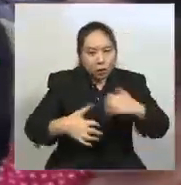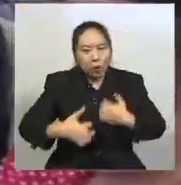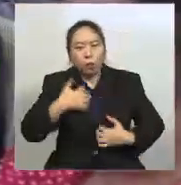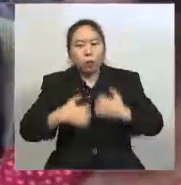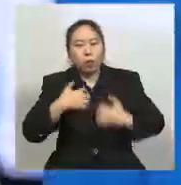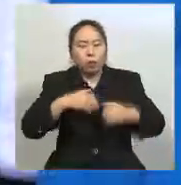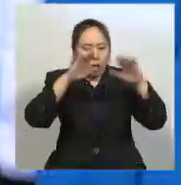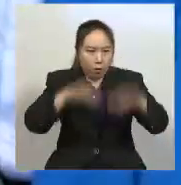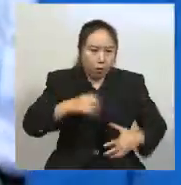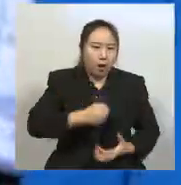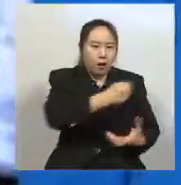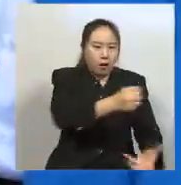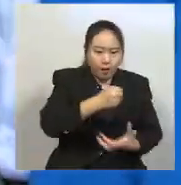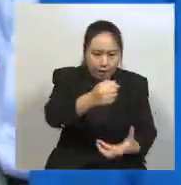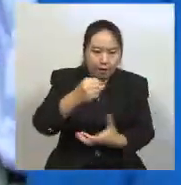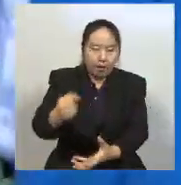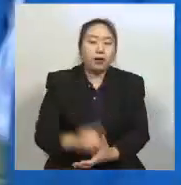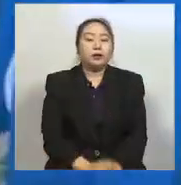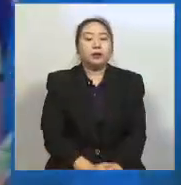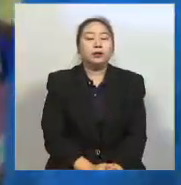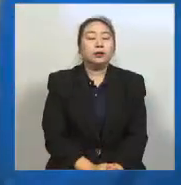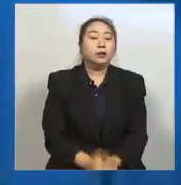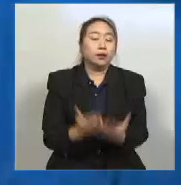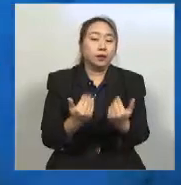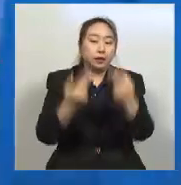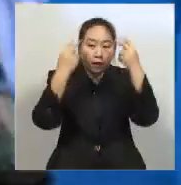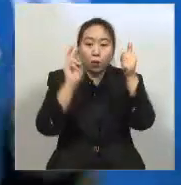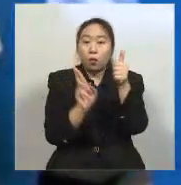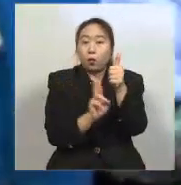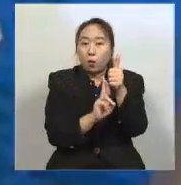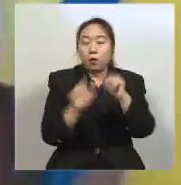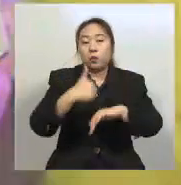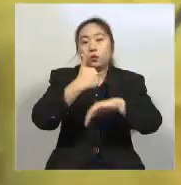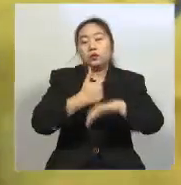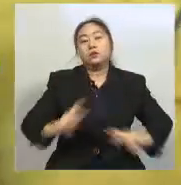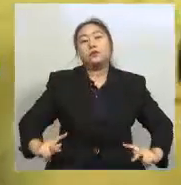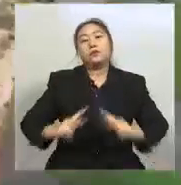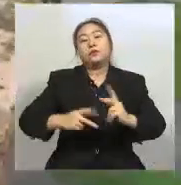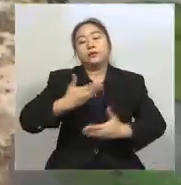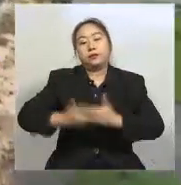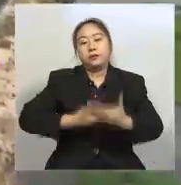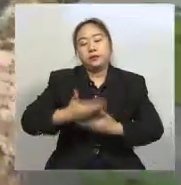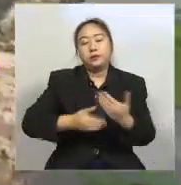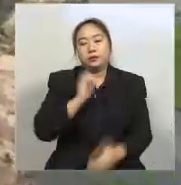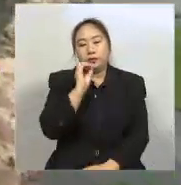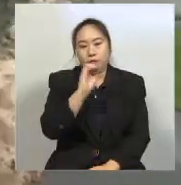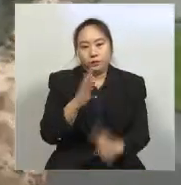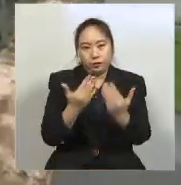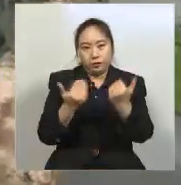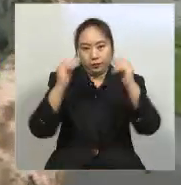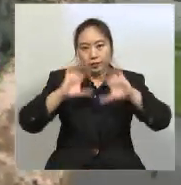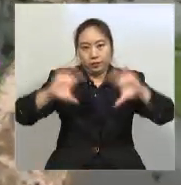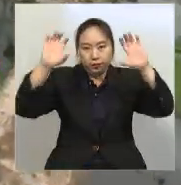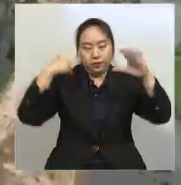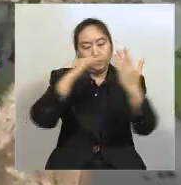ประชาชนในเบื้องต้นค่ะนอกจากนี้ค่ะรองนายกรัฐมนตรีและรัฐมนตรีว่าการกระทรวงพาณิชย์ก็บอกด้วยนะคะว่ารัฐบาลมี